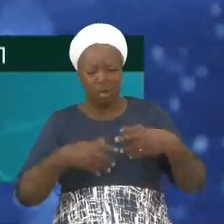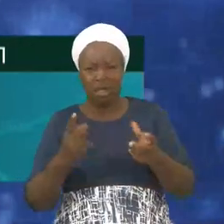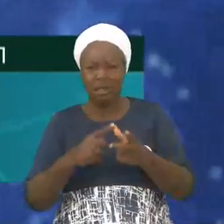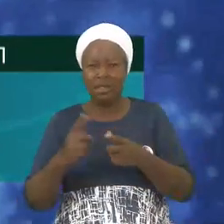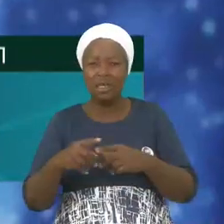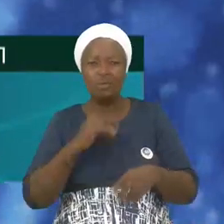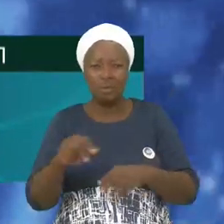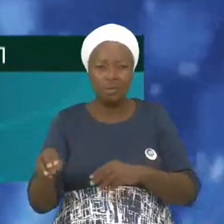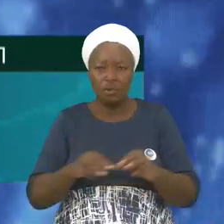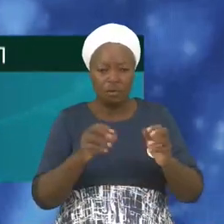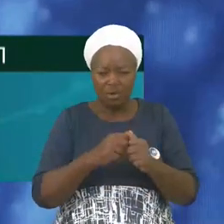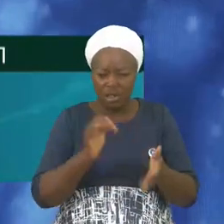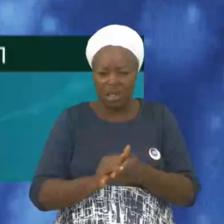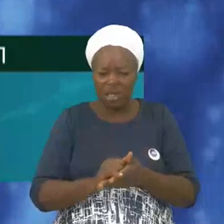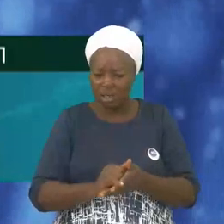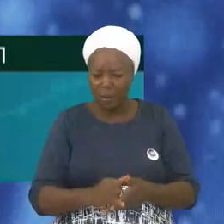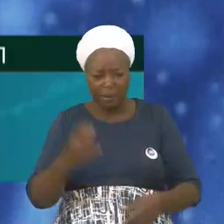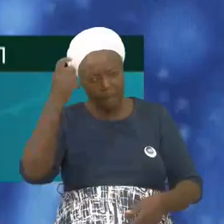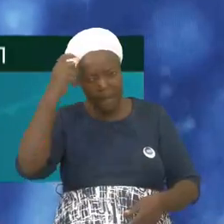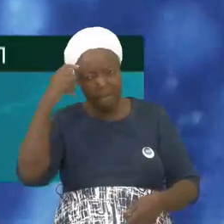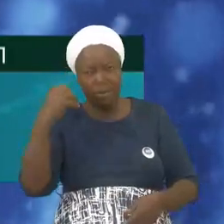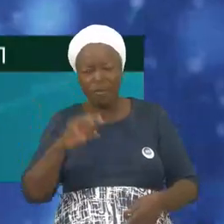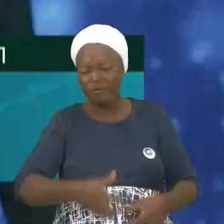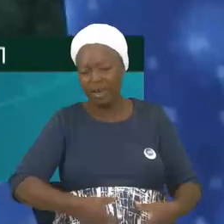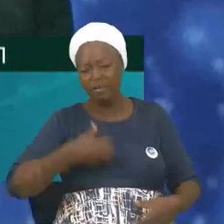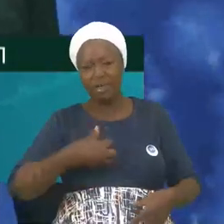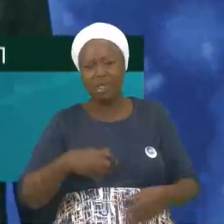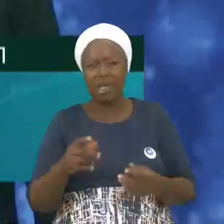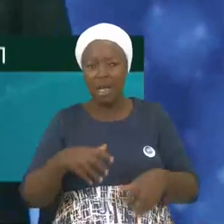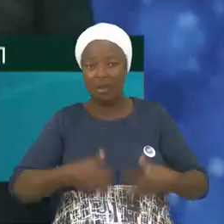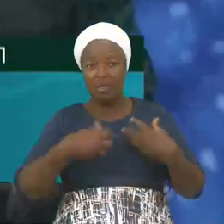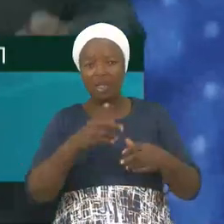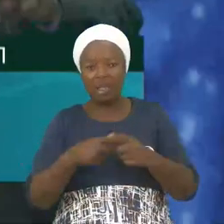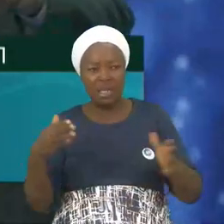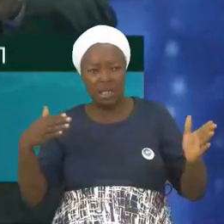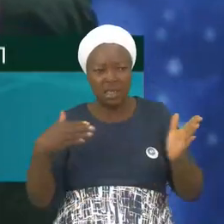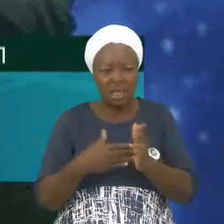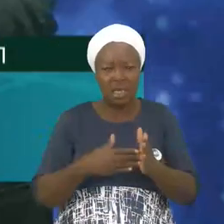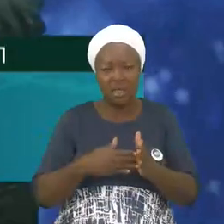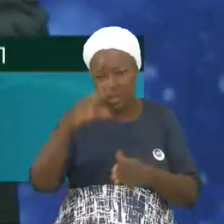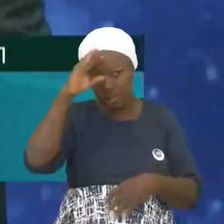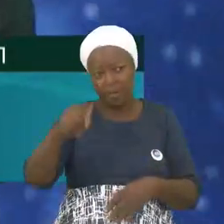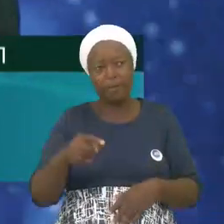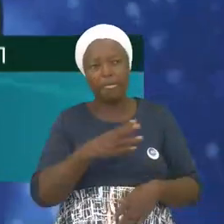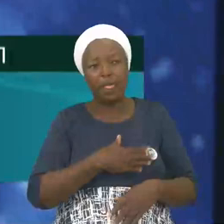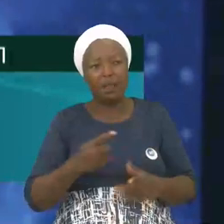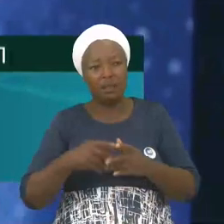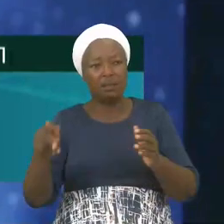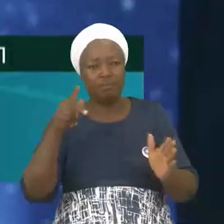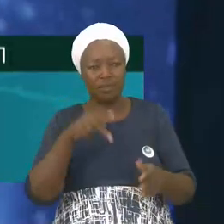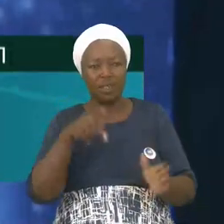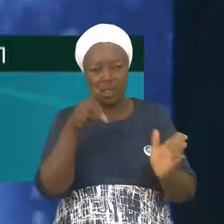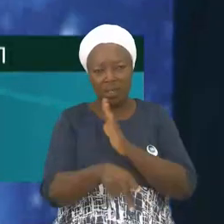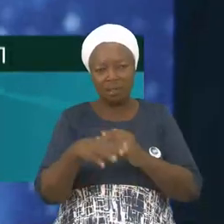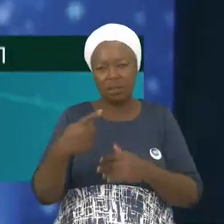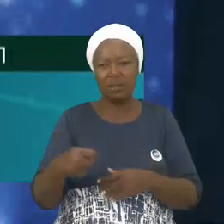Il avait fureur. Il frappa le bélier et lui brisa les deux cornes